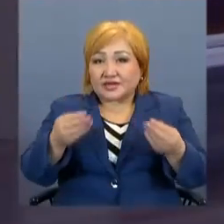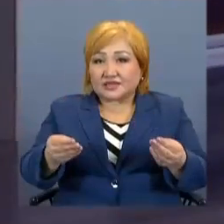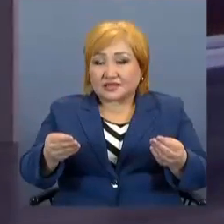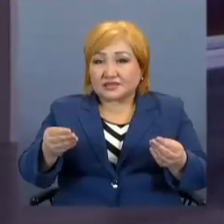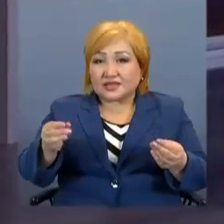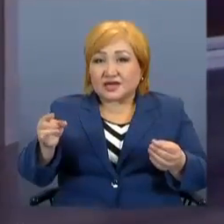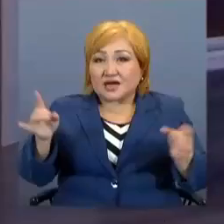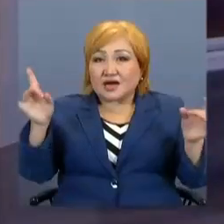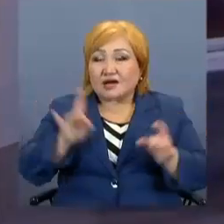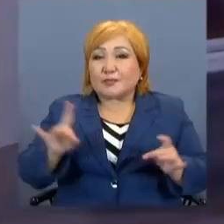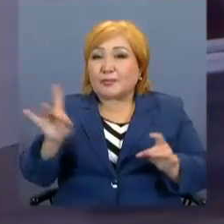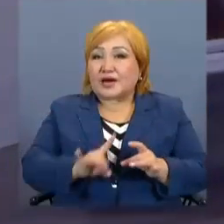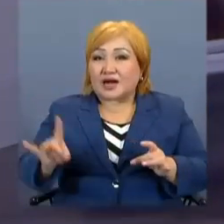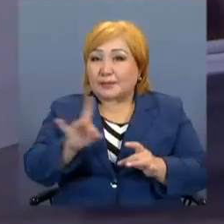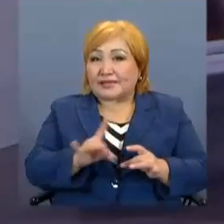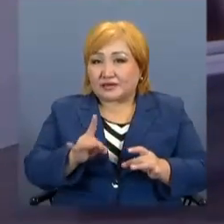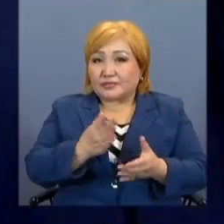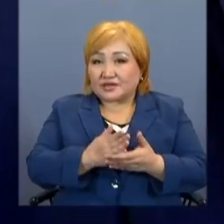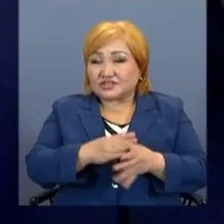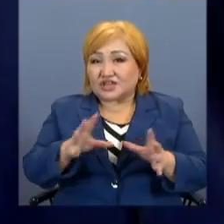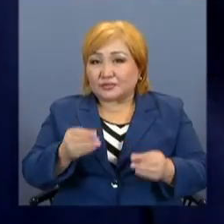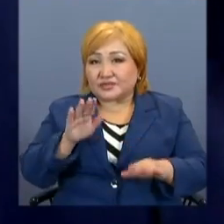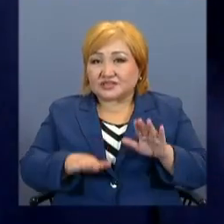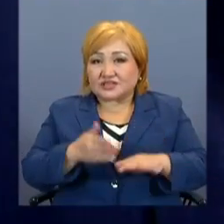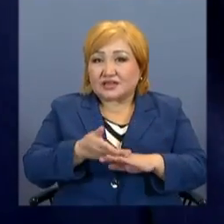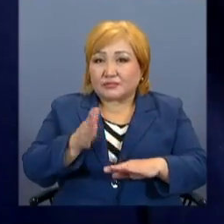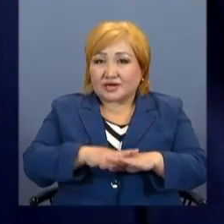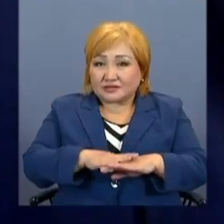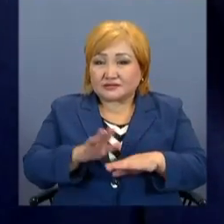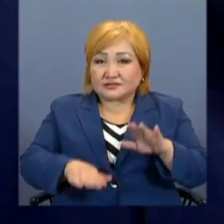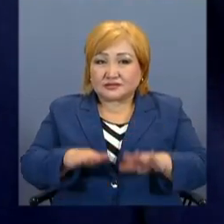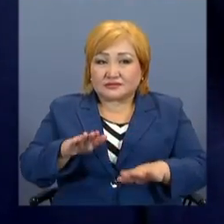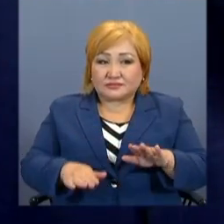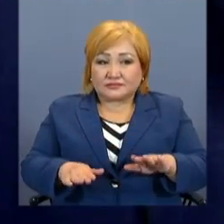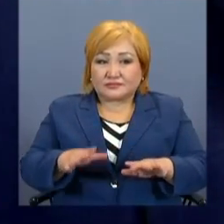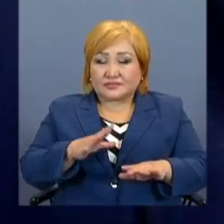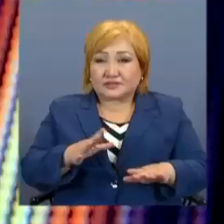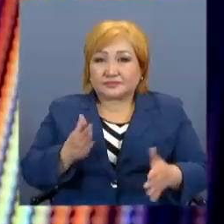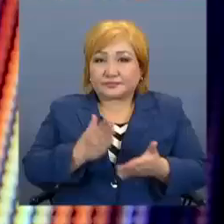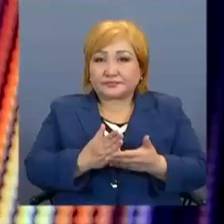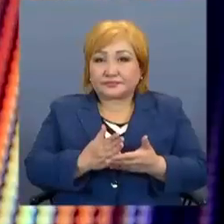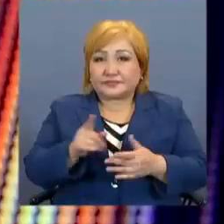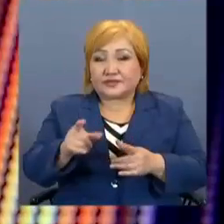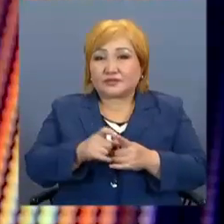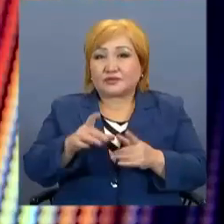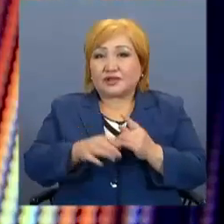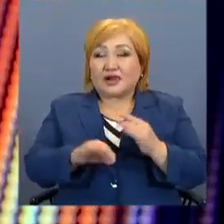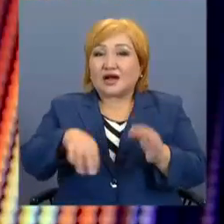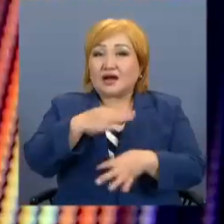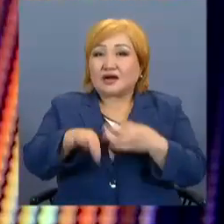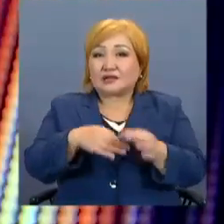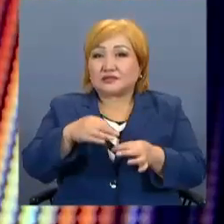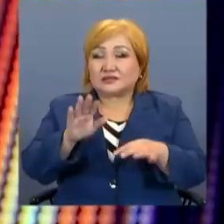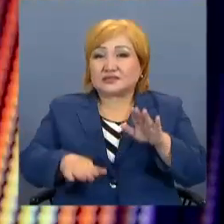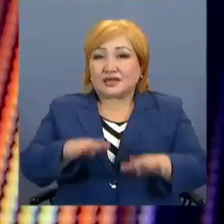белгіленген параметрлер бар, жалпы салмақ және білікке түскен салмақтар. Сөзіңіз аузыңызда, жаңа артық салмақ деп айтып қалдыңыз, қала